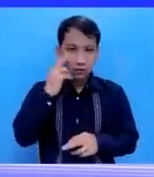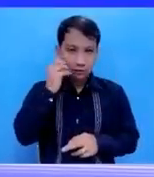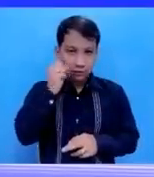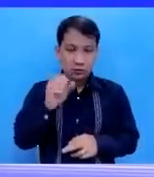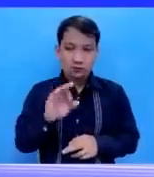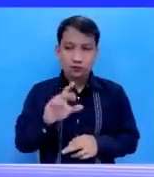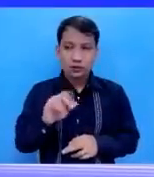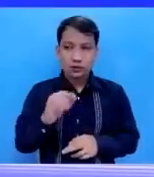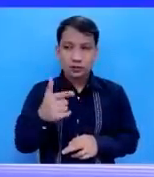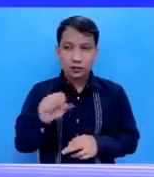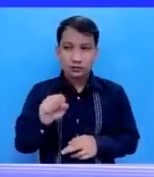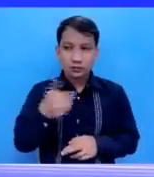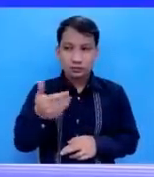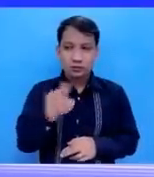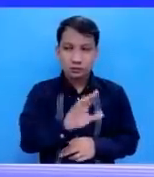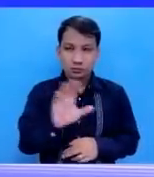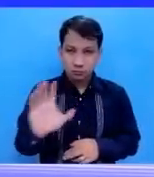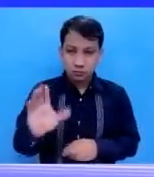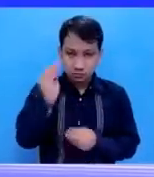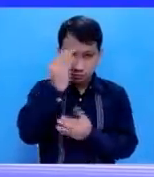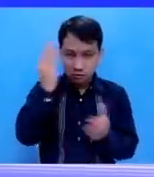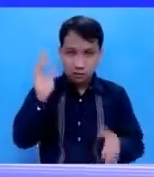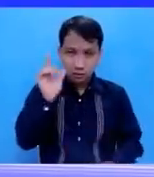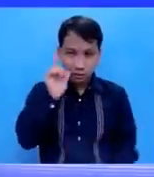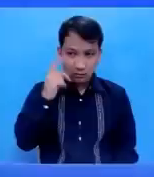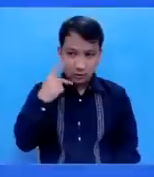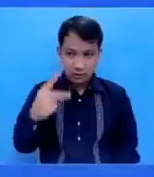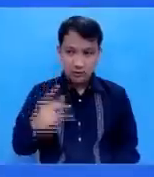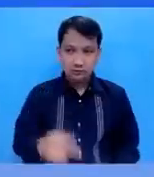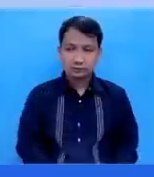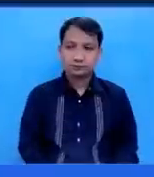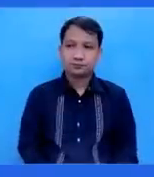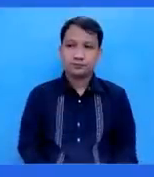Forigay. Nasa frontline ng balitang yan, si Laila Pangilinan.